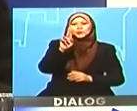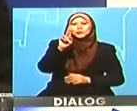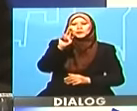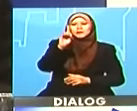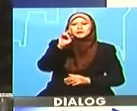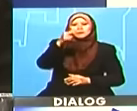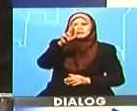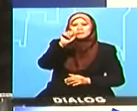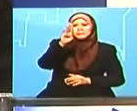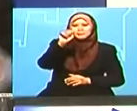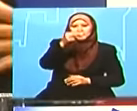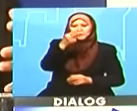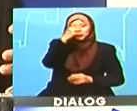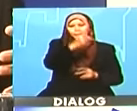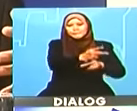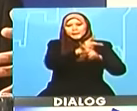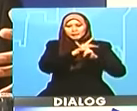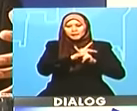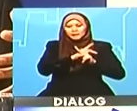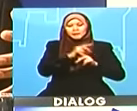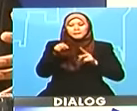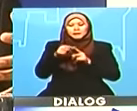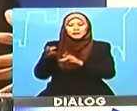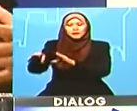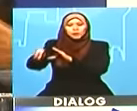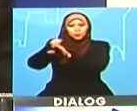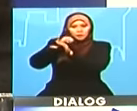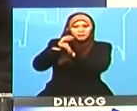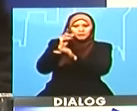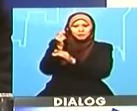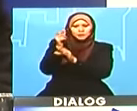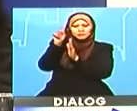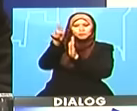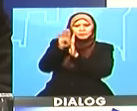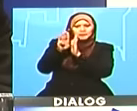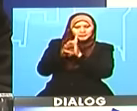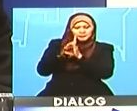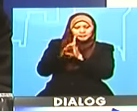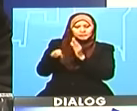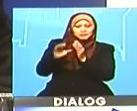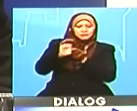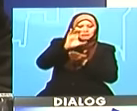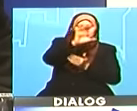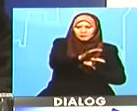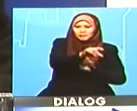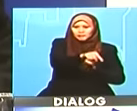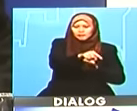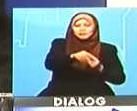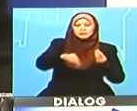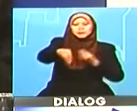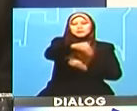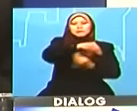pinjaman. Bila kita keluar daripada equity 1 bilion, kita dapat pulangan 200 juta